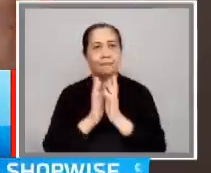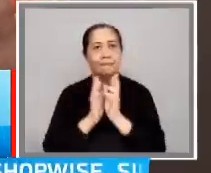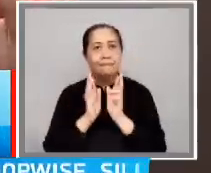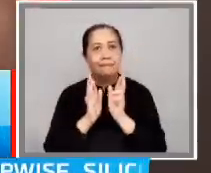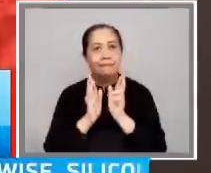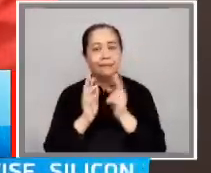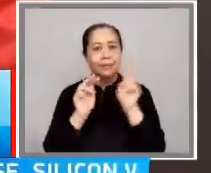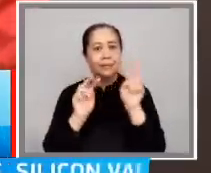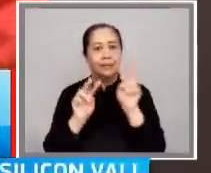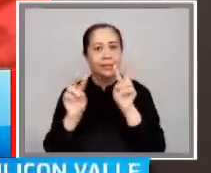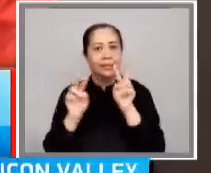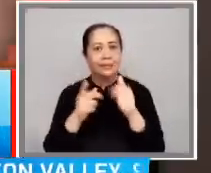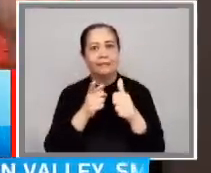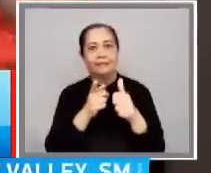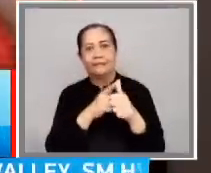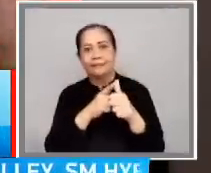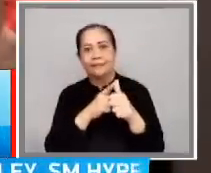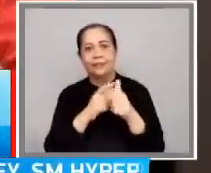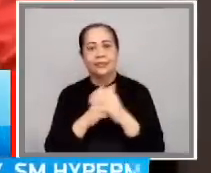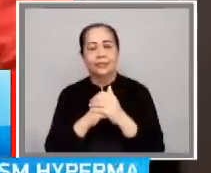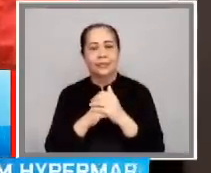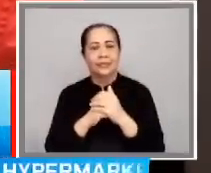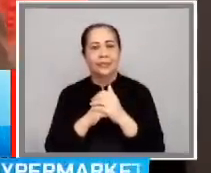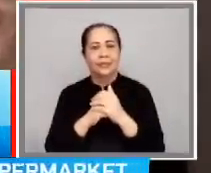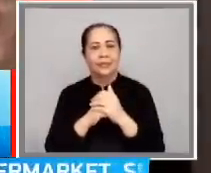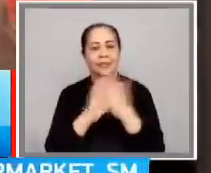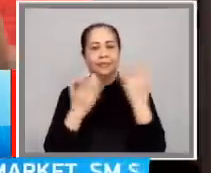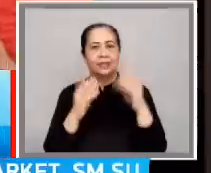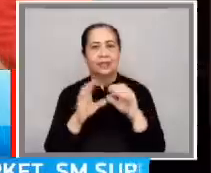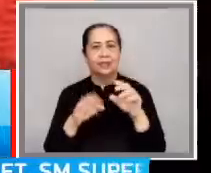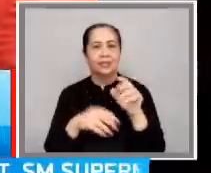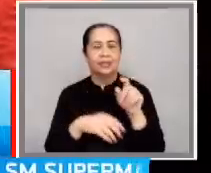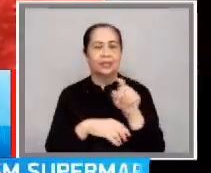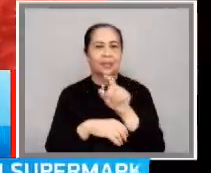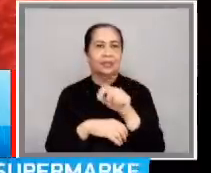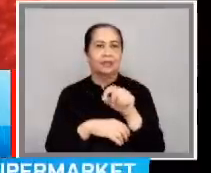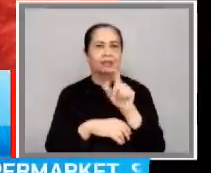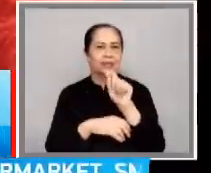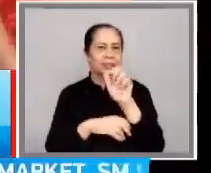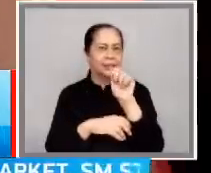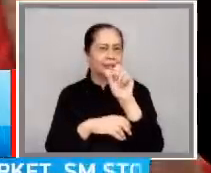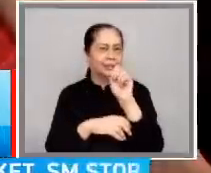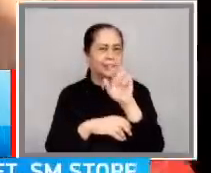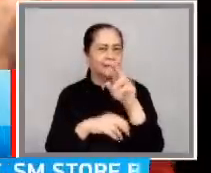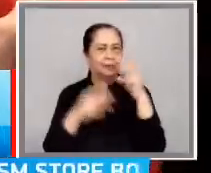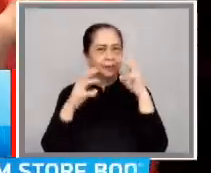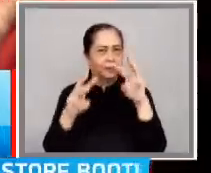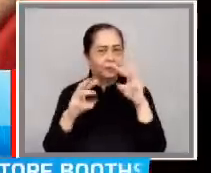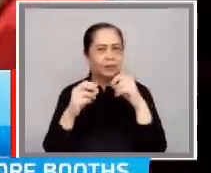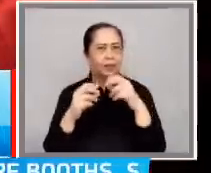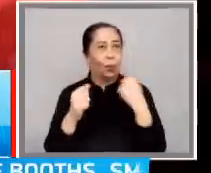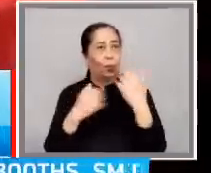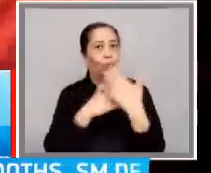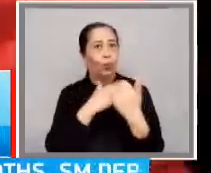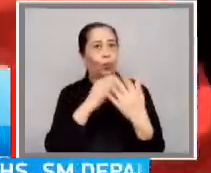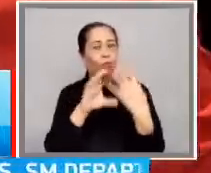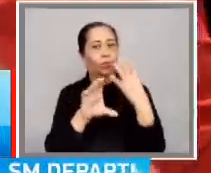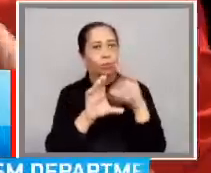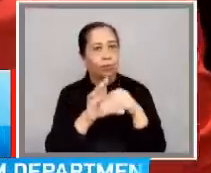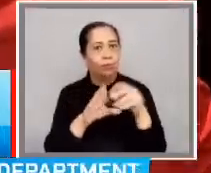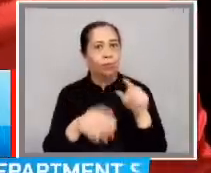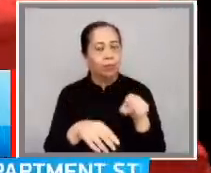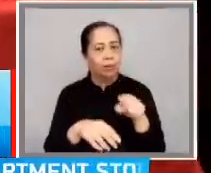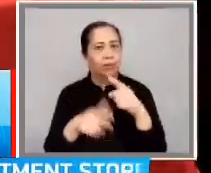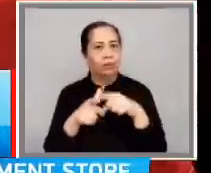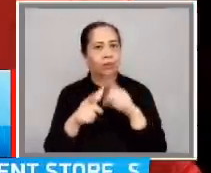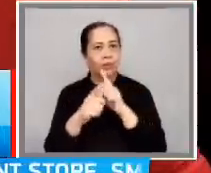the first release ng teaser to getting the call na, uy, kasali ka. To actually